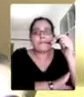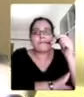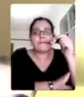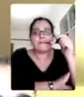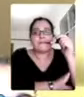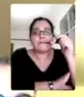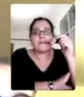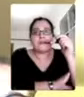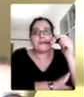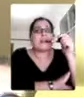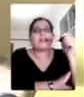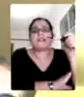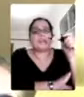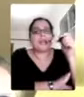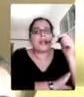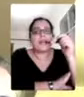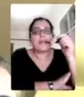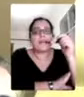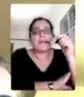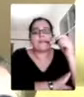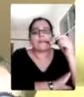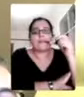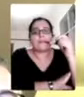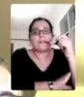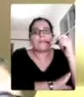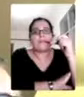Açılmamış. Açılmamış.